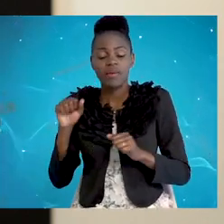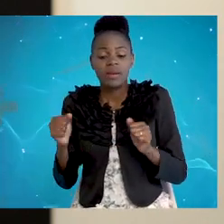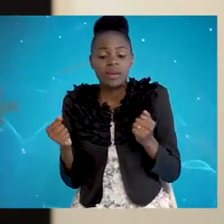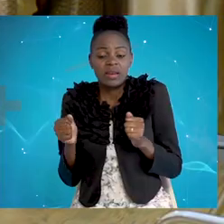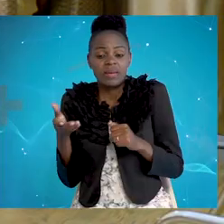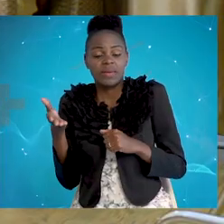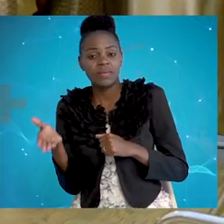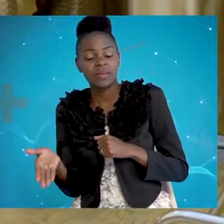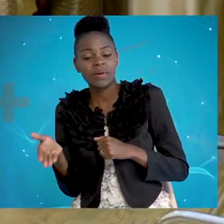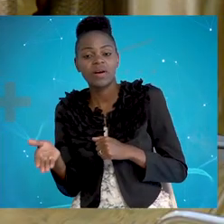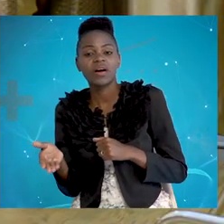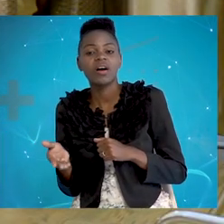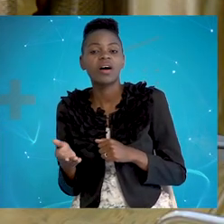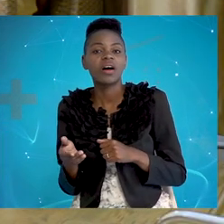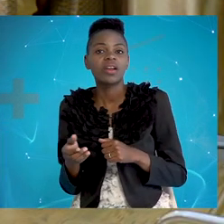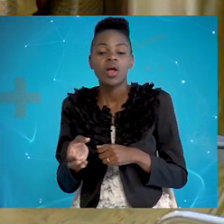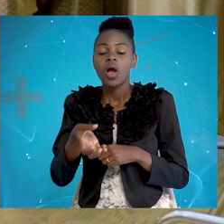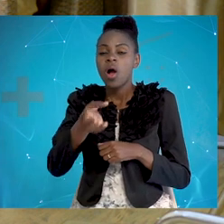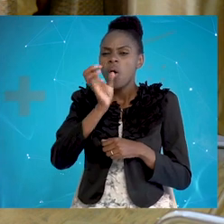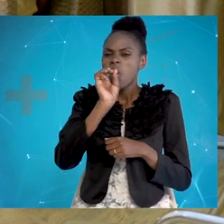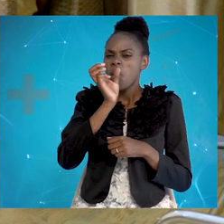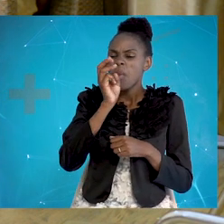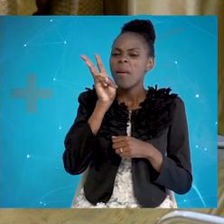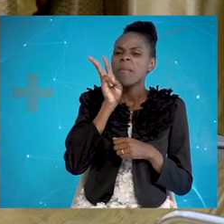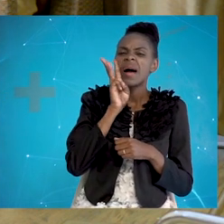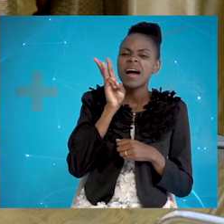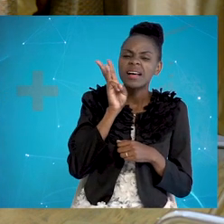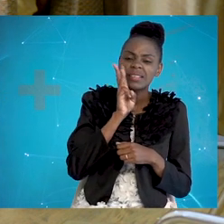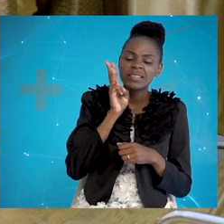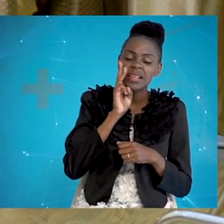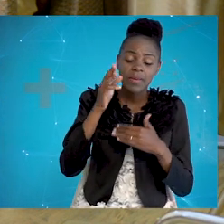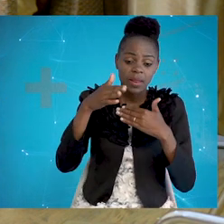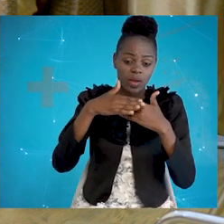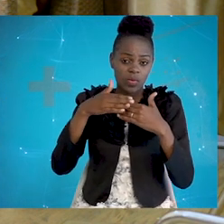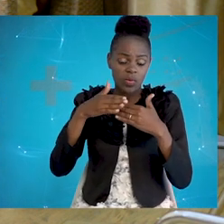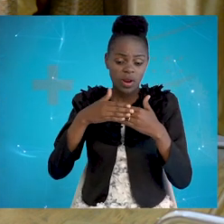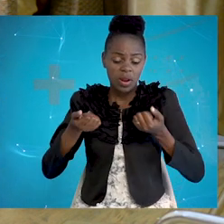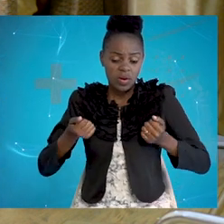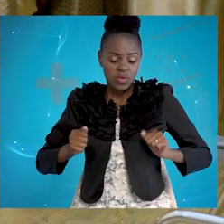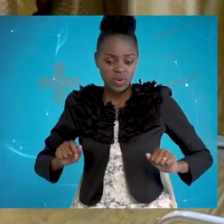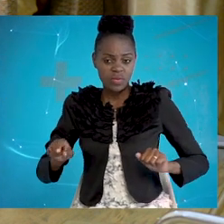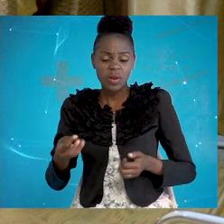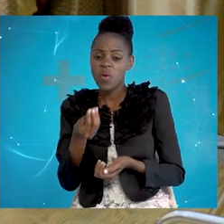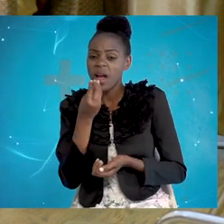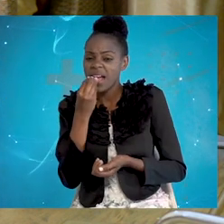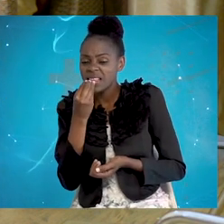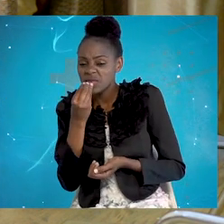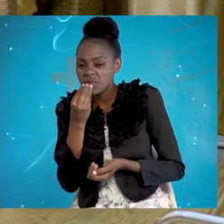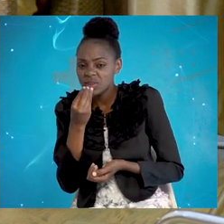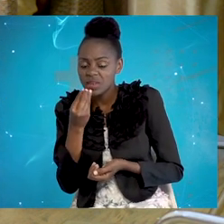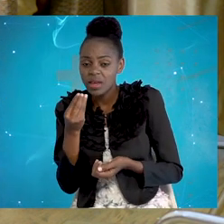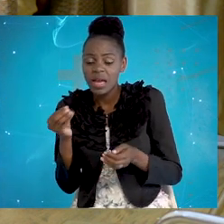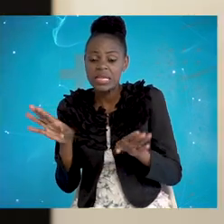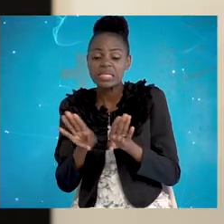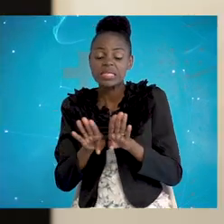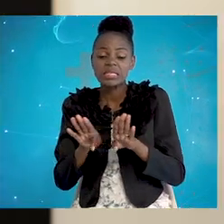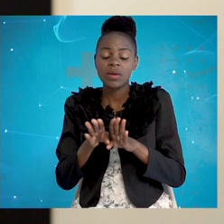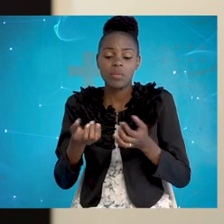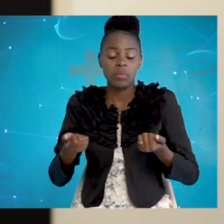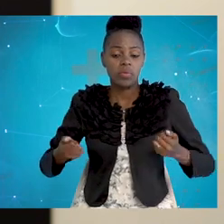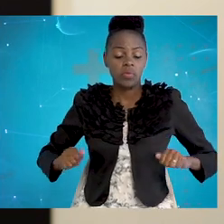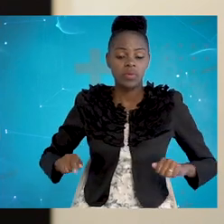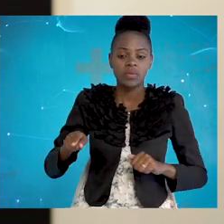ya typhoid. Ndemu mkungaduwa mamaza amene akundana ndi chifuzi chimene chikapena wadya chakudya chimene chili contaminated